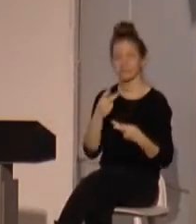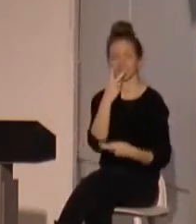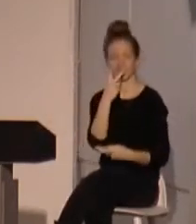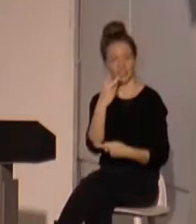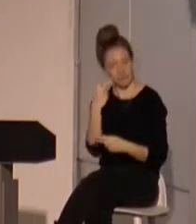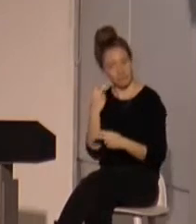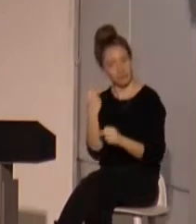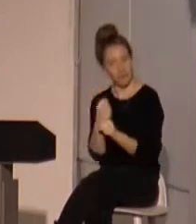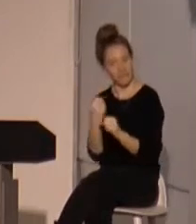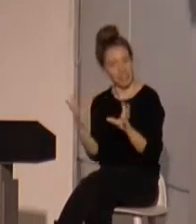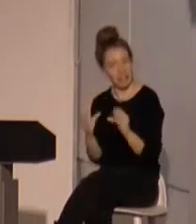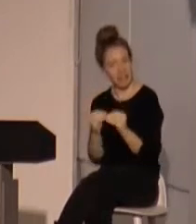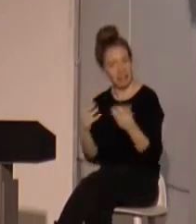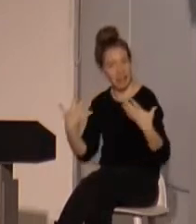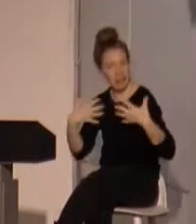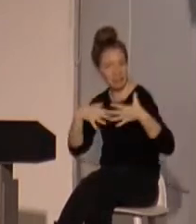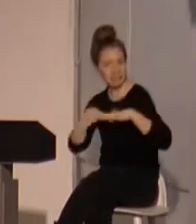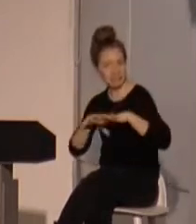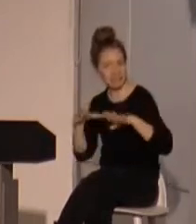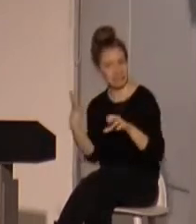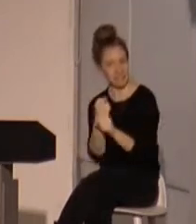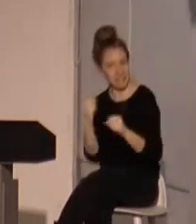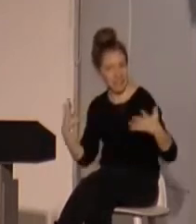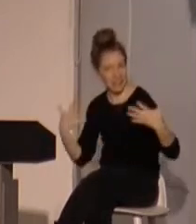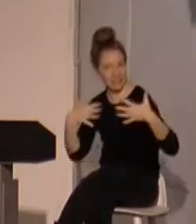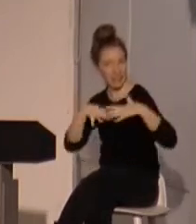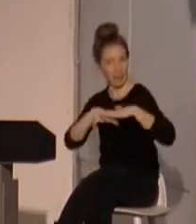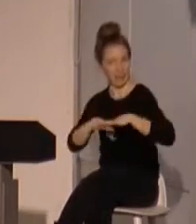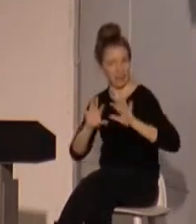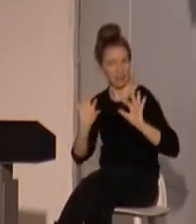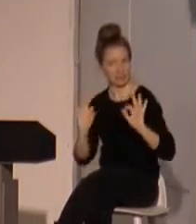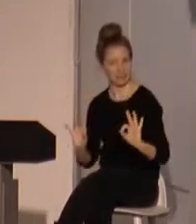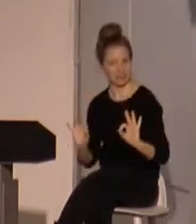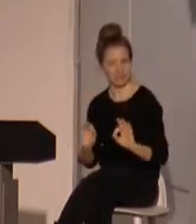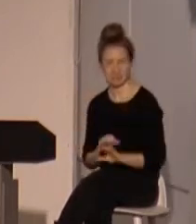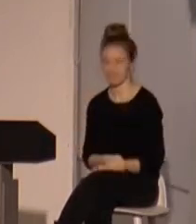עובד ביחד ושזה מצליח להתחבר